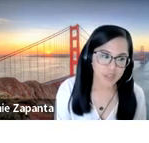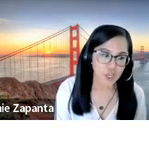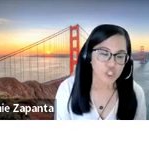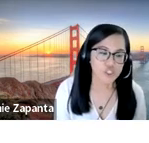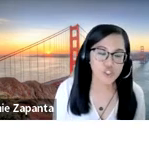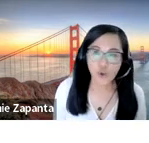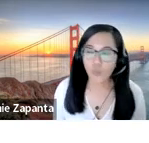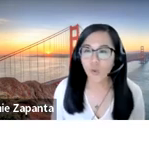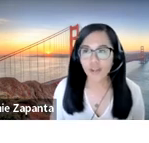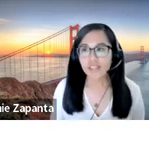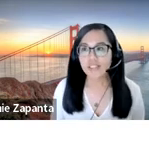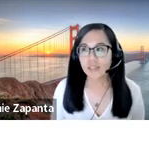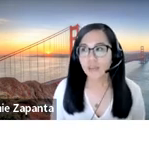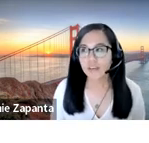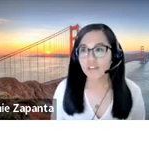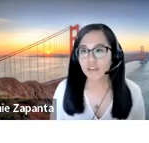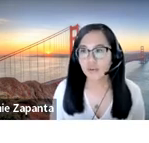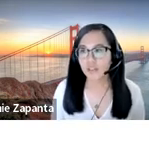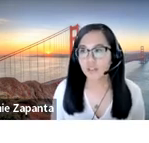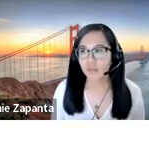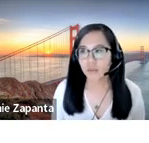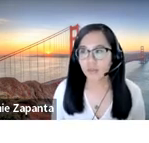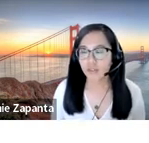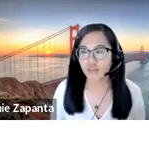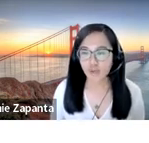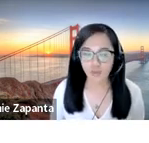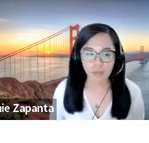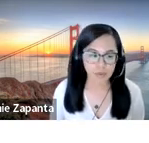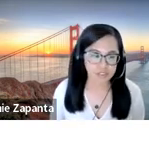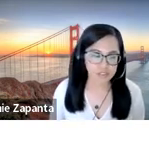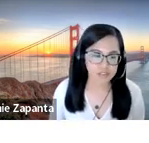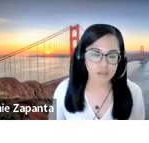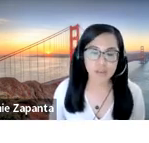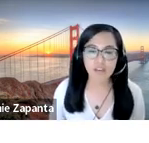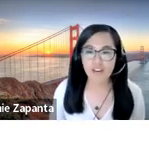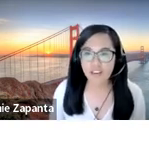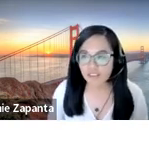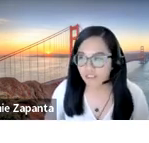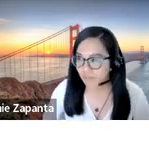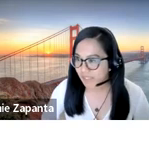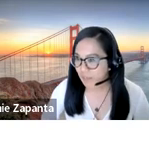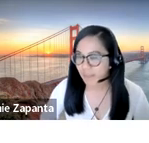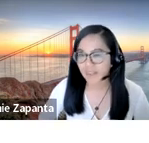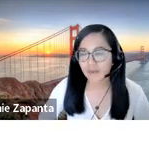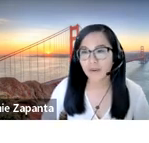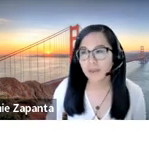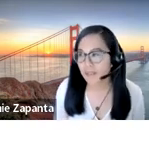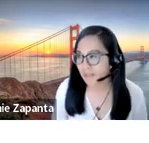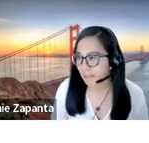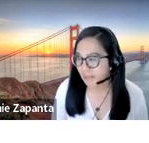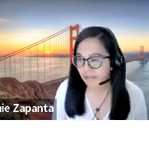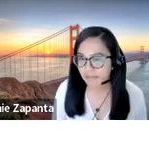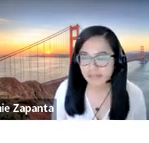So why is competitive integrated employment so important beyond the money beyond